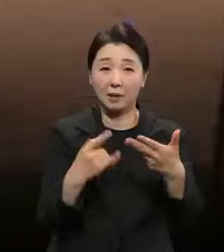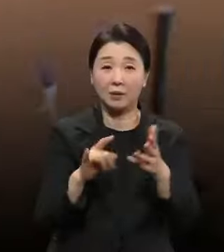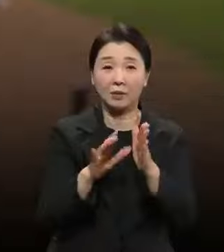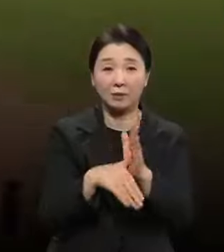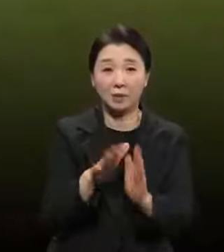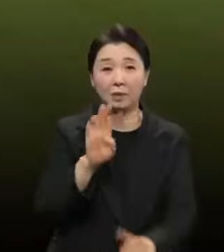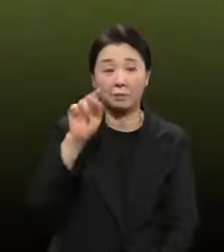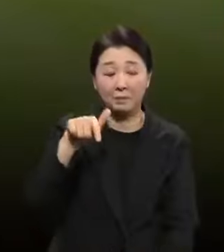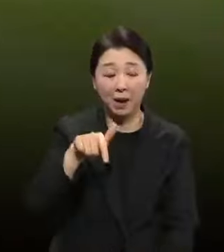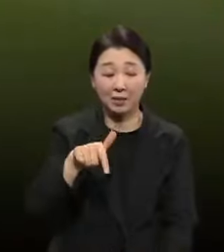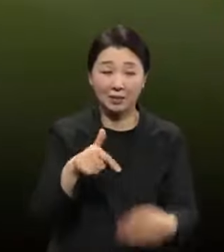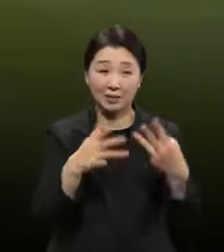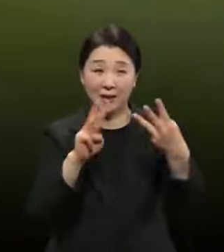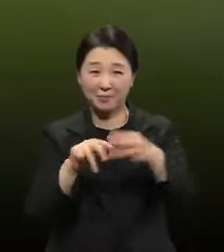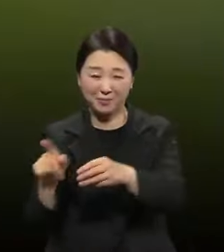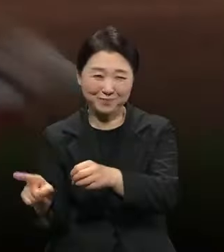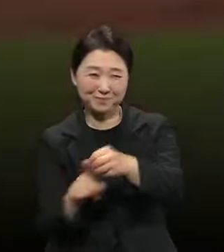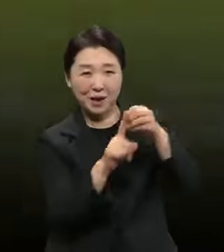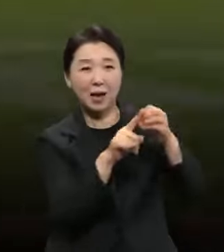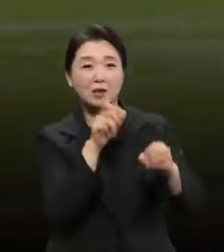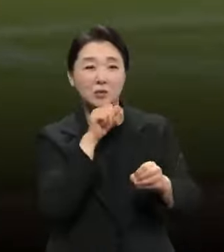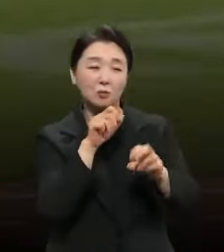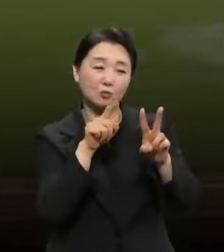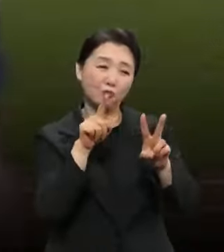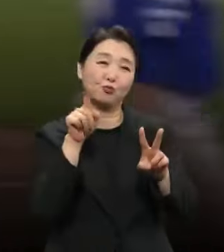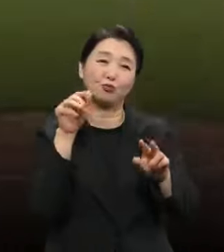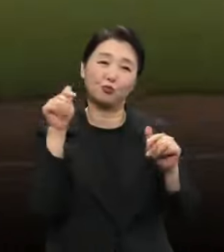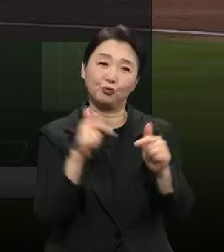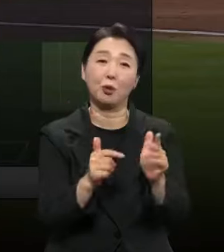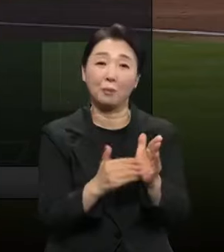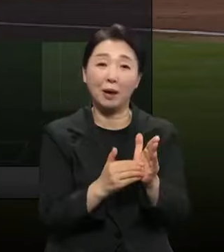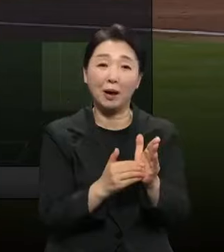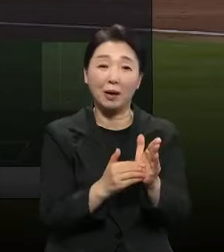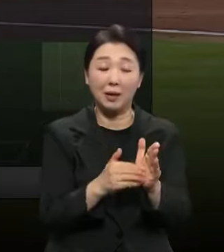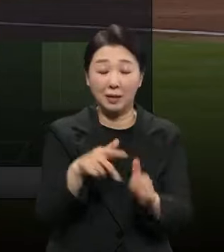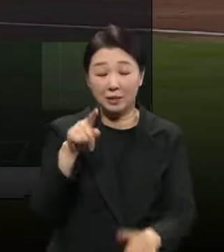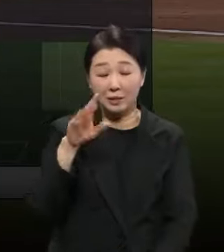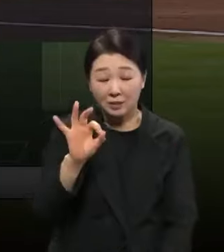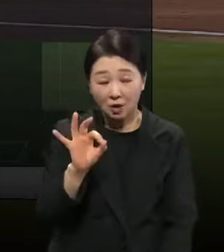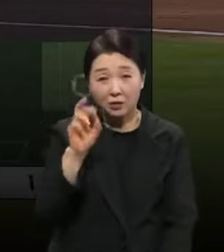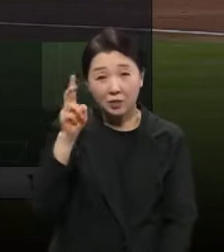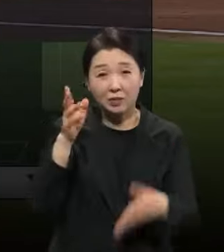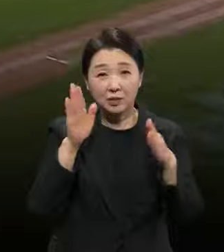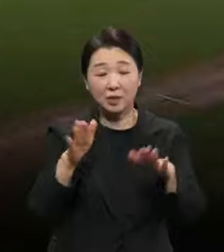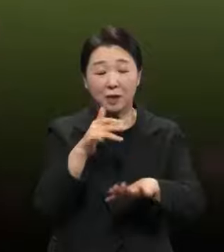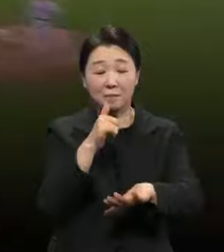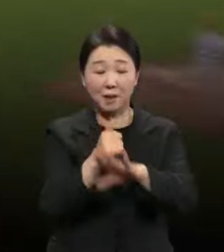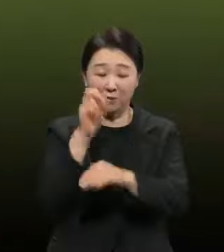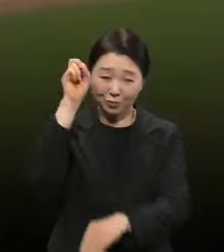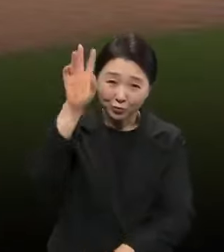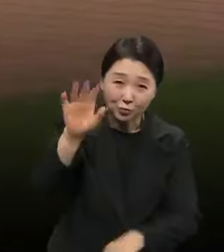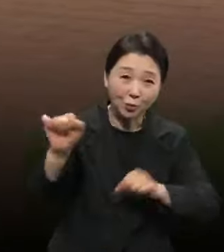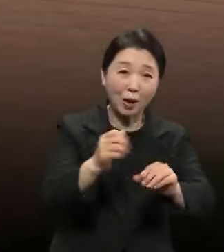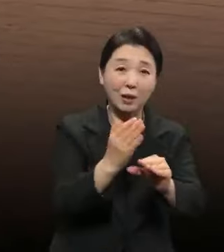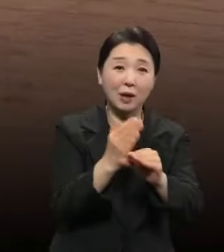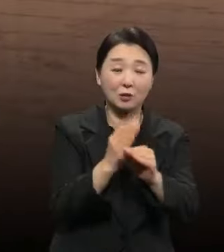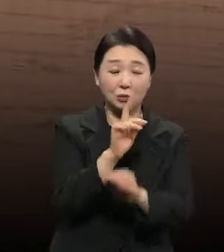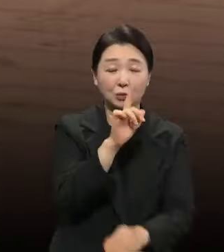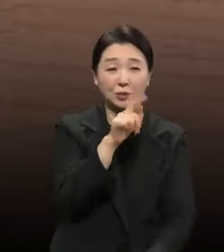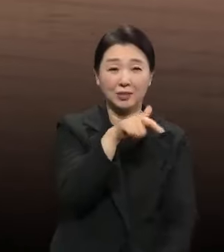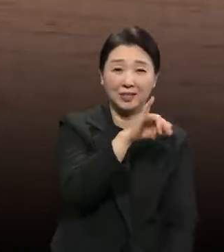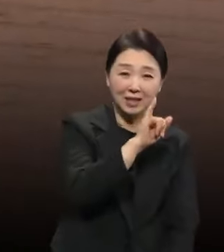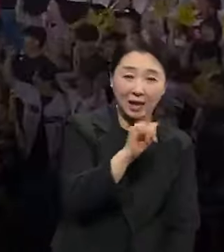박찬호의 3루타로 격차를 2점 차로 벌렸는데요. 전상현이 이틀 연속 마무리 투수로 활약하면서 기아는